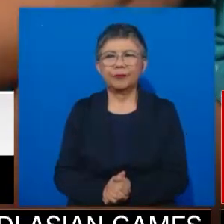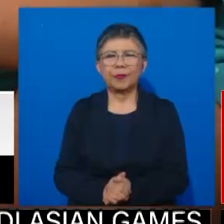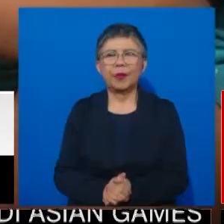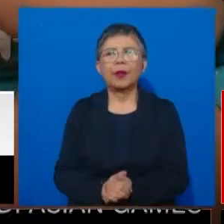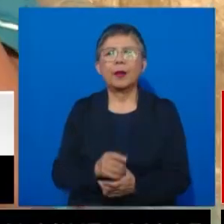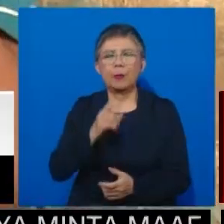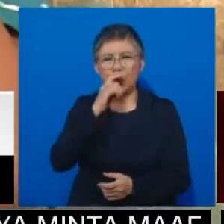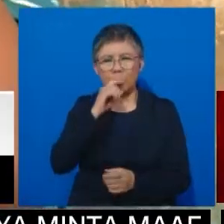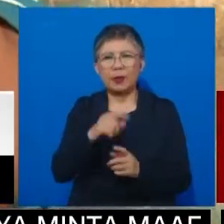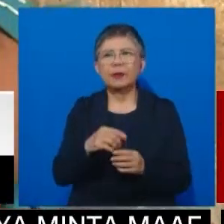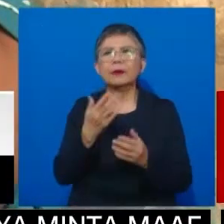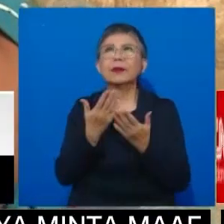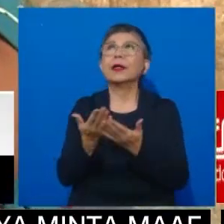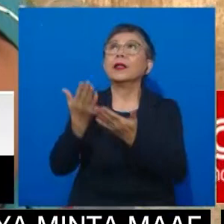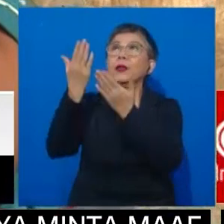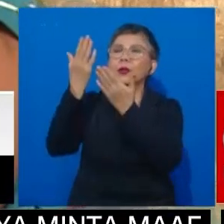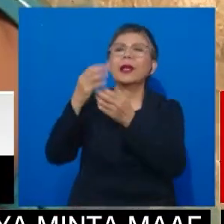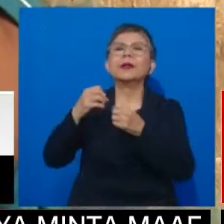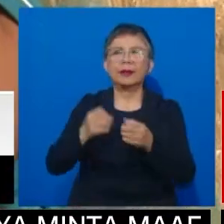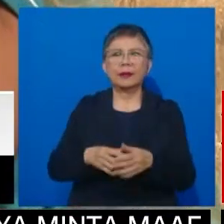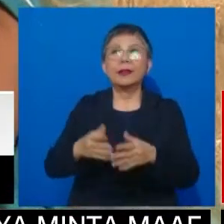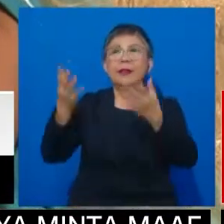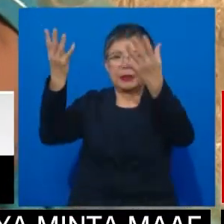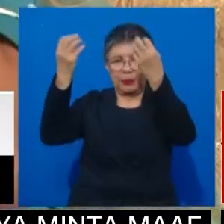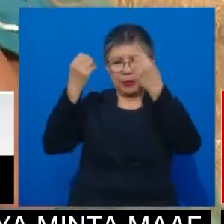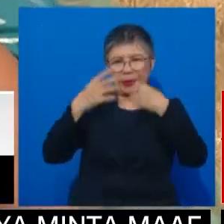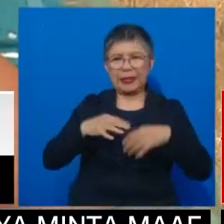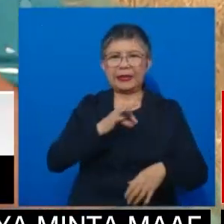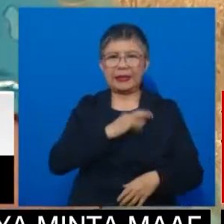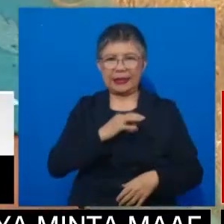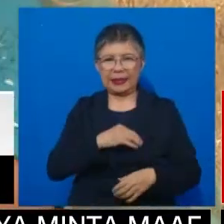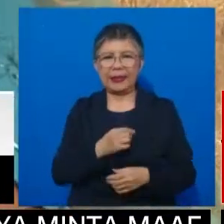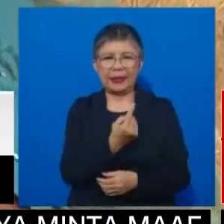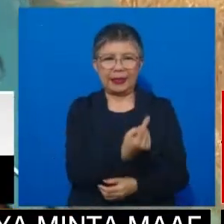yakin Allah tidak pernah salah memberikan rezeki kepada